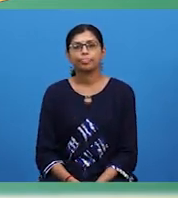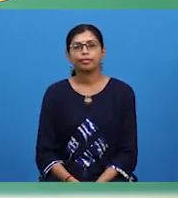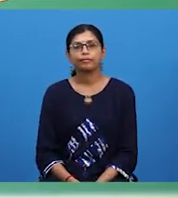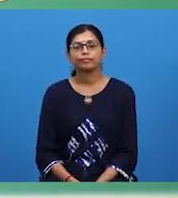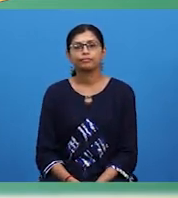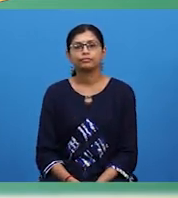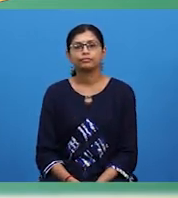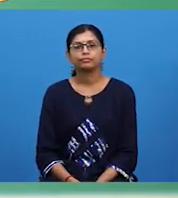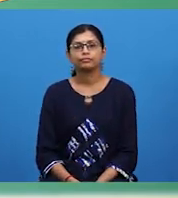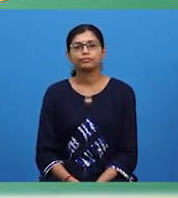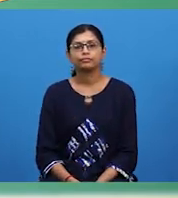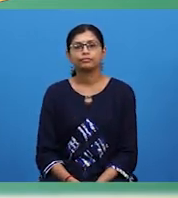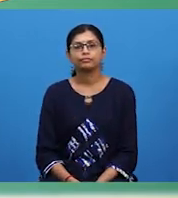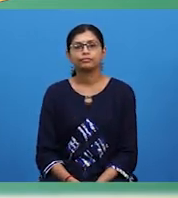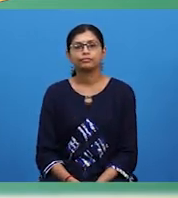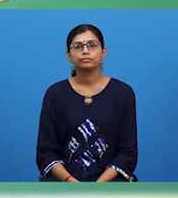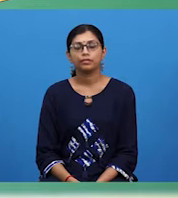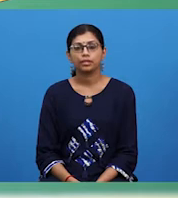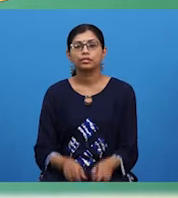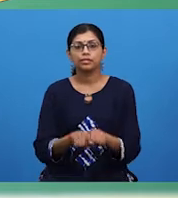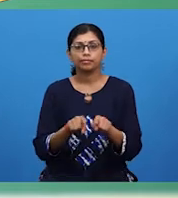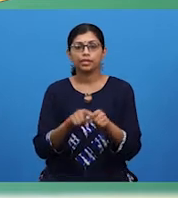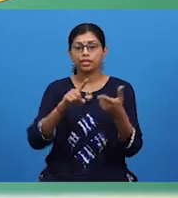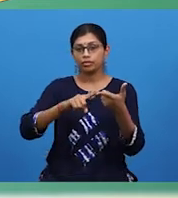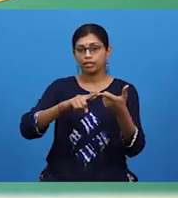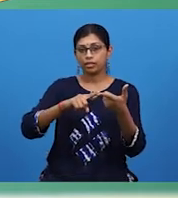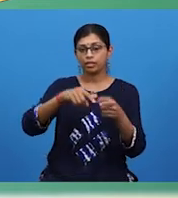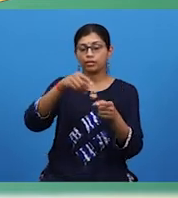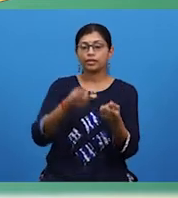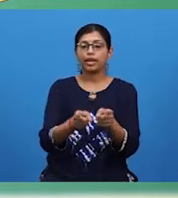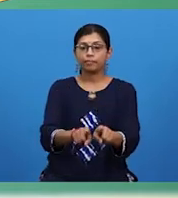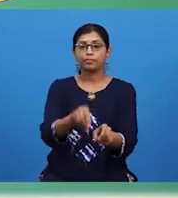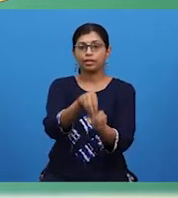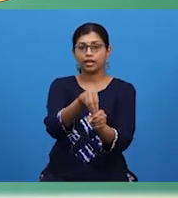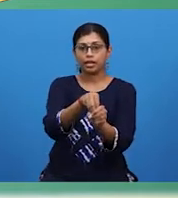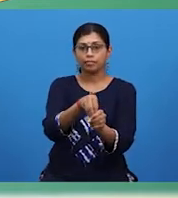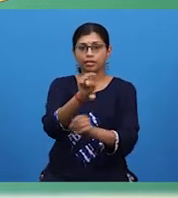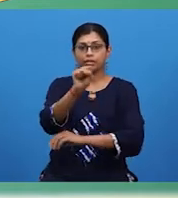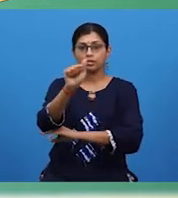Kedua-dua proses pencernaan ini juga berlaku di dalam saluran pencernaan.